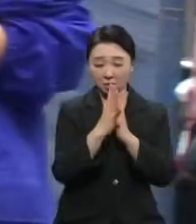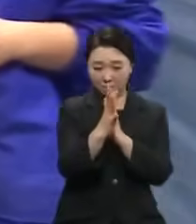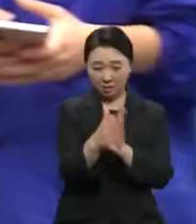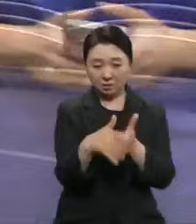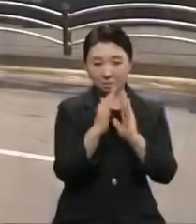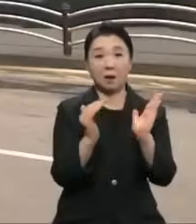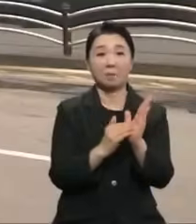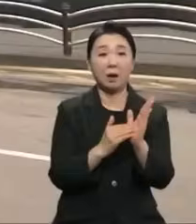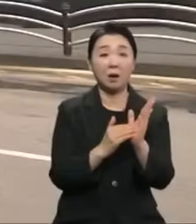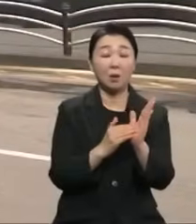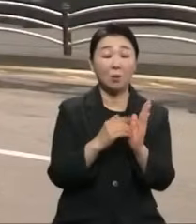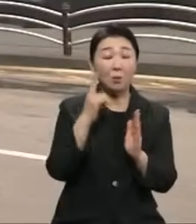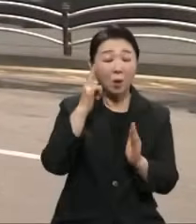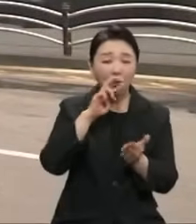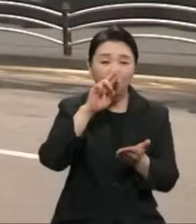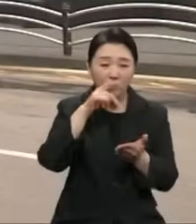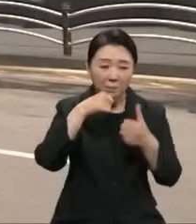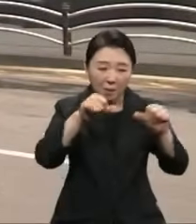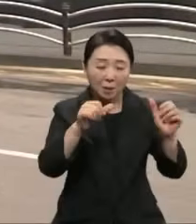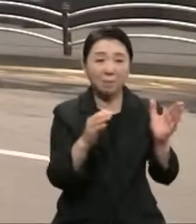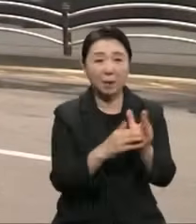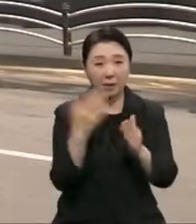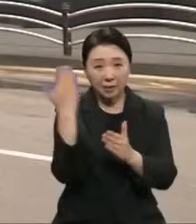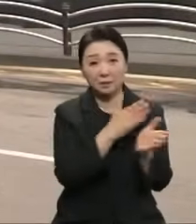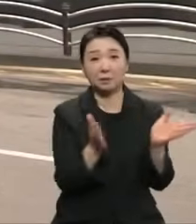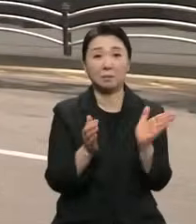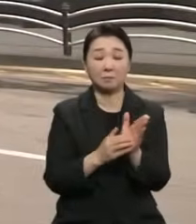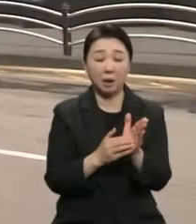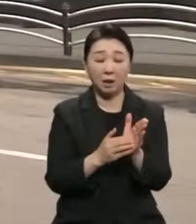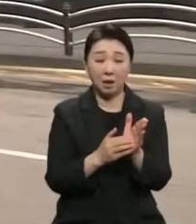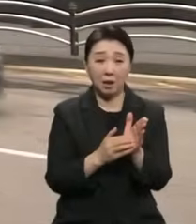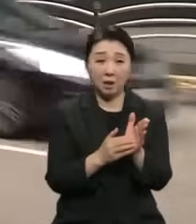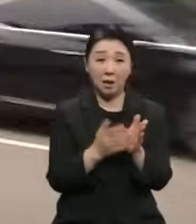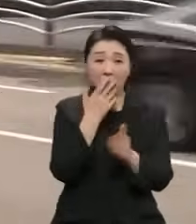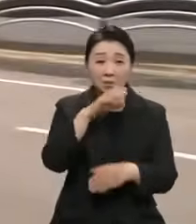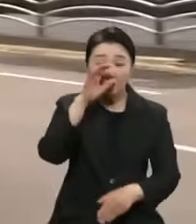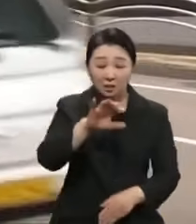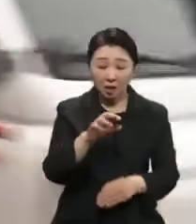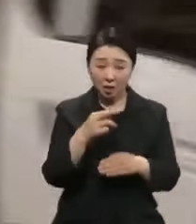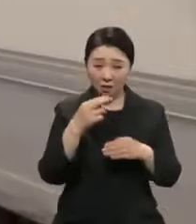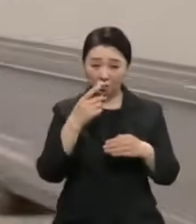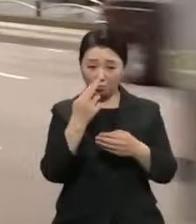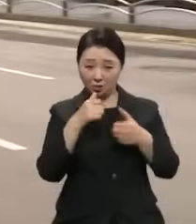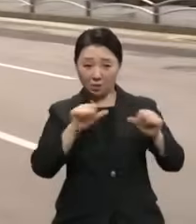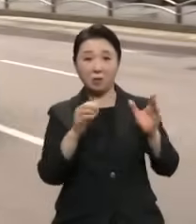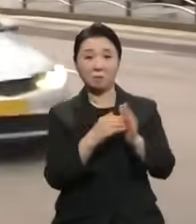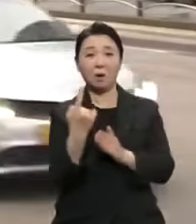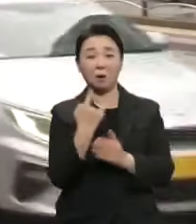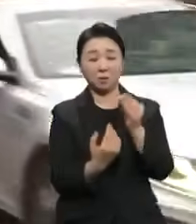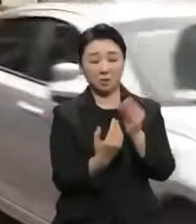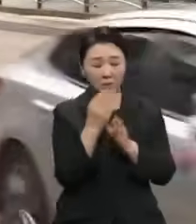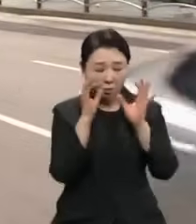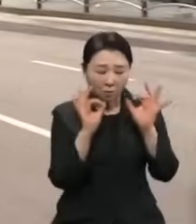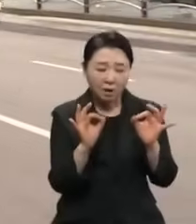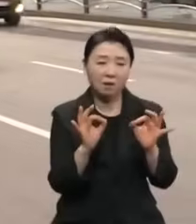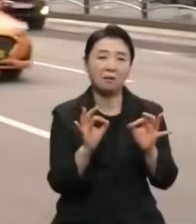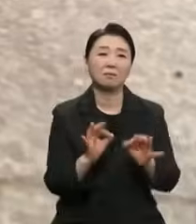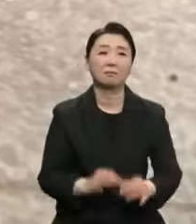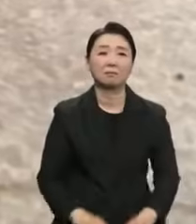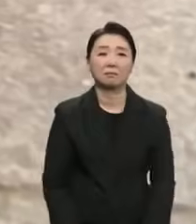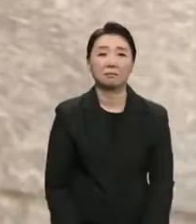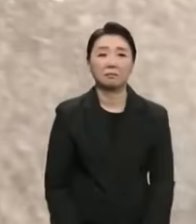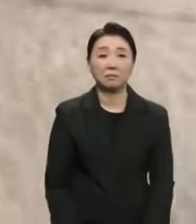유리 파편들도 깨끗이 치워졌습니다. 앞유리가 사라진 식당의 모습에 어제 사고의 흔적을 조금이나마 찾아볼 수